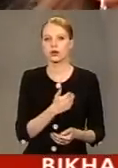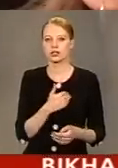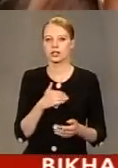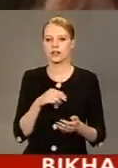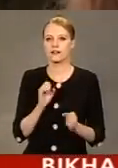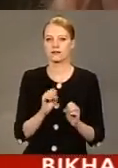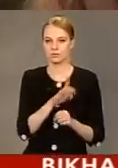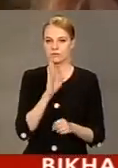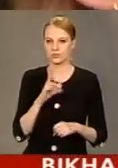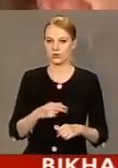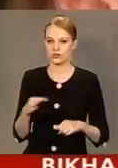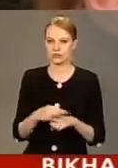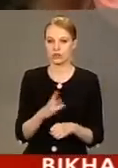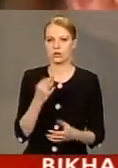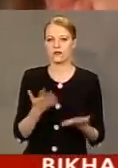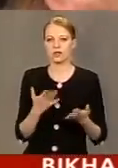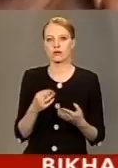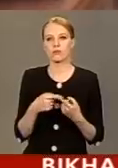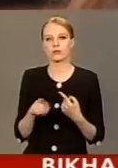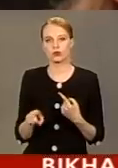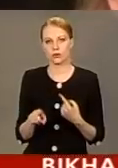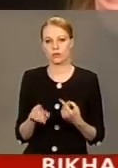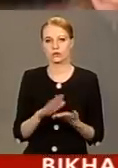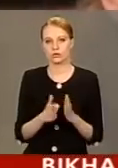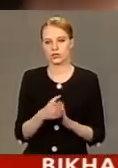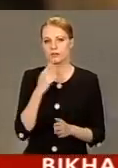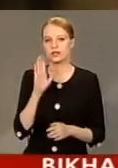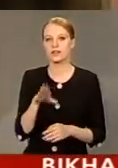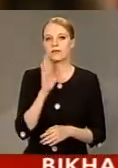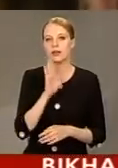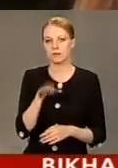замуж. Ну, видимо, по-другому сложилось. Я говорю, мама,